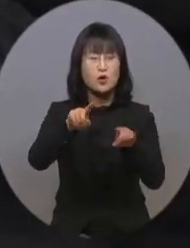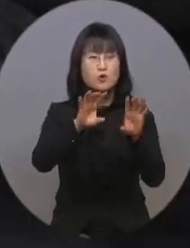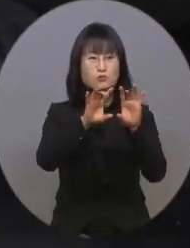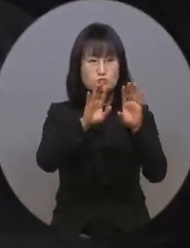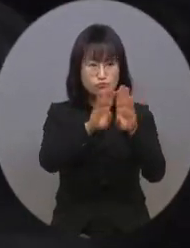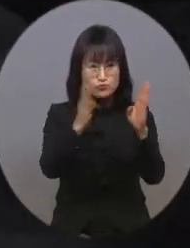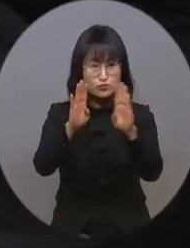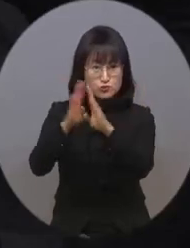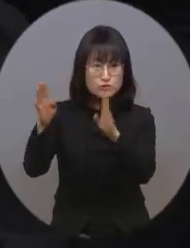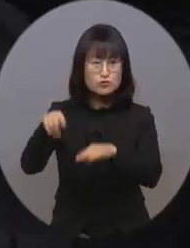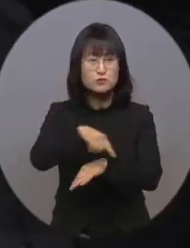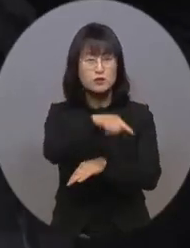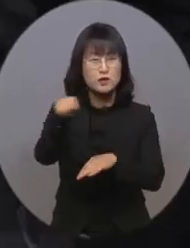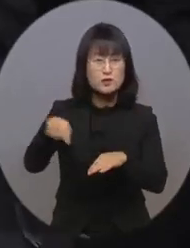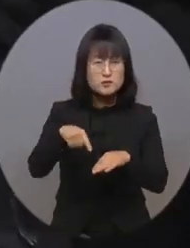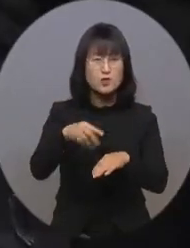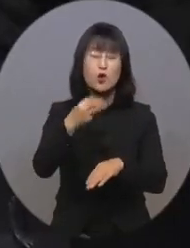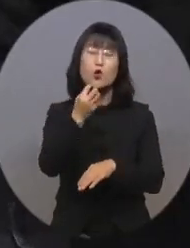각 군에서